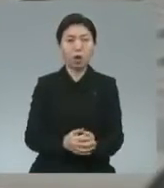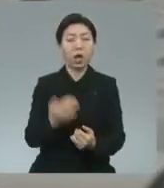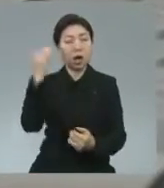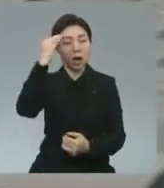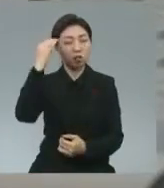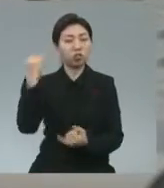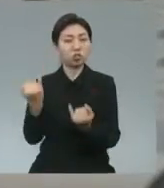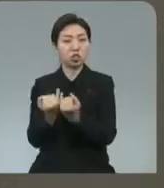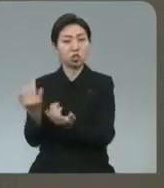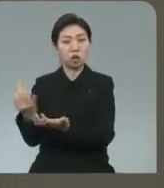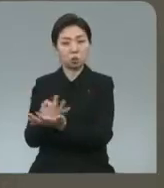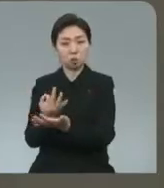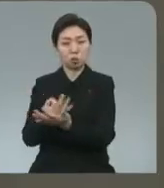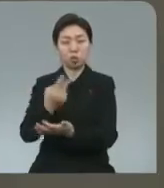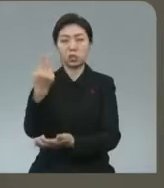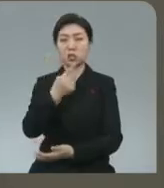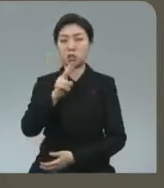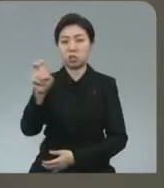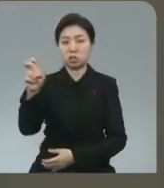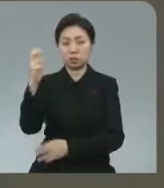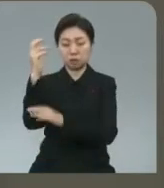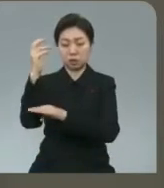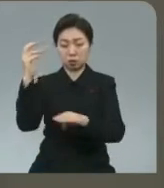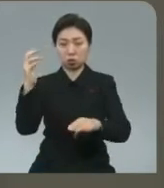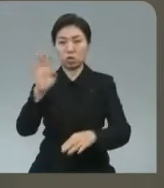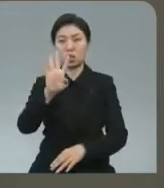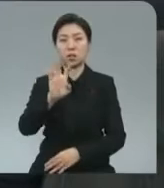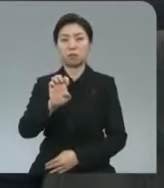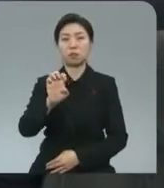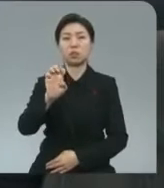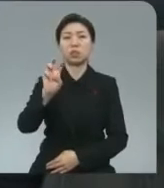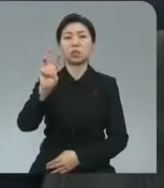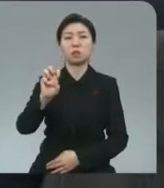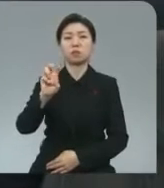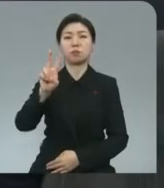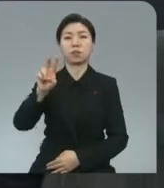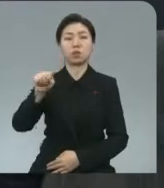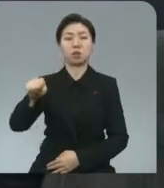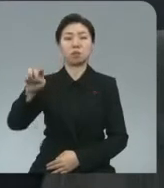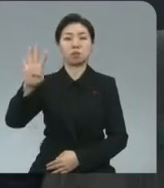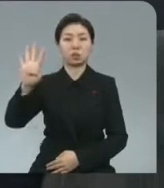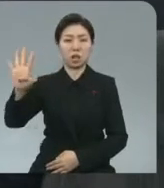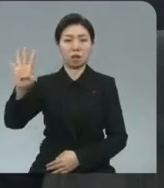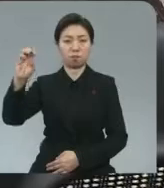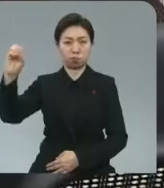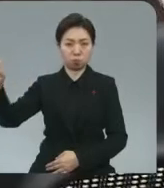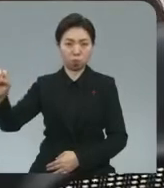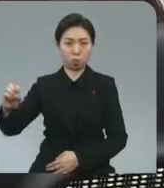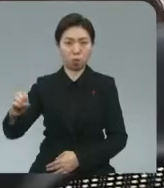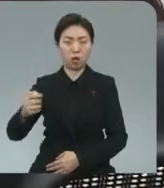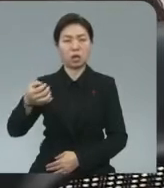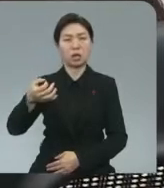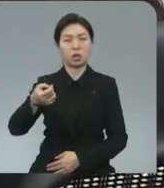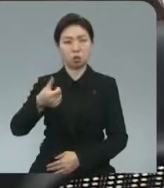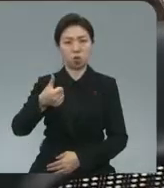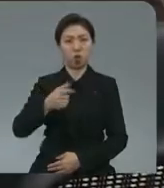为50%，以2020年为准，韩国女性收入占比32.4%。